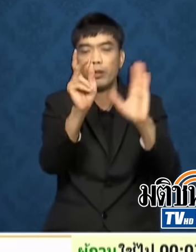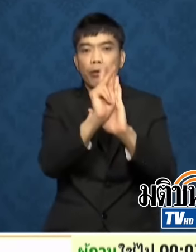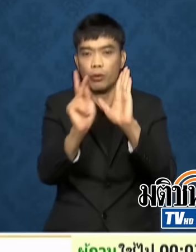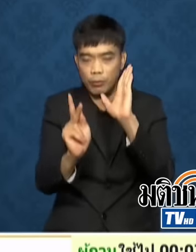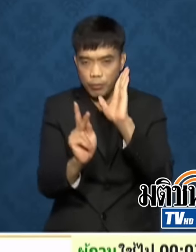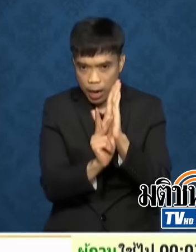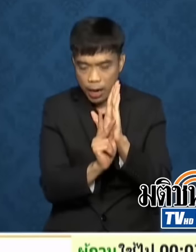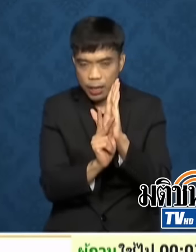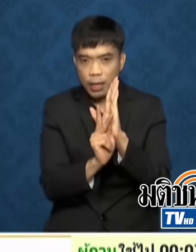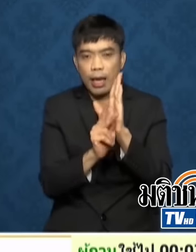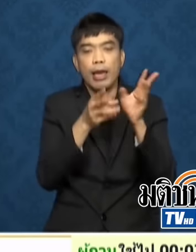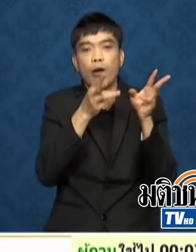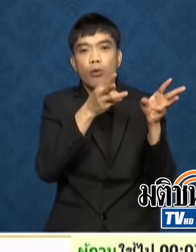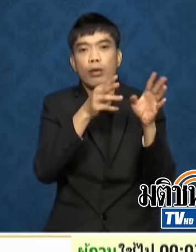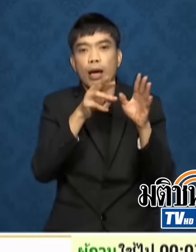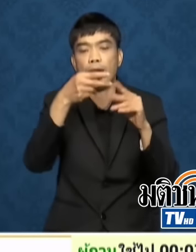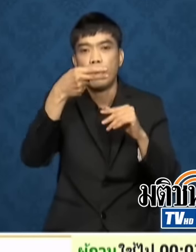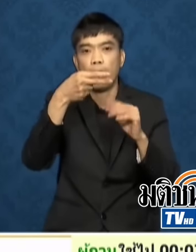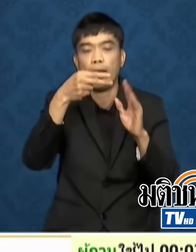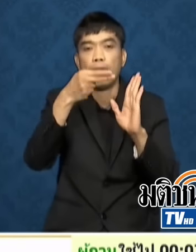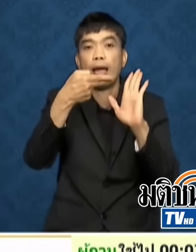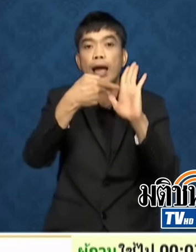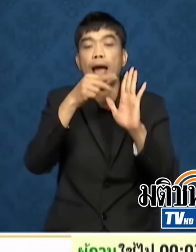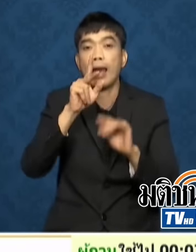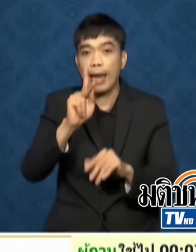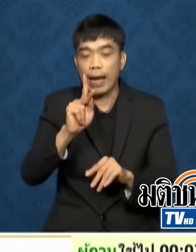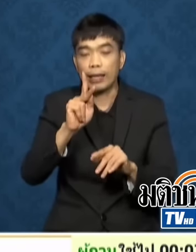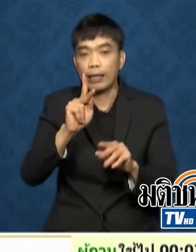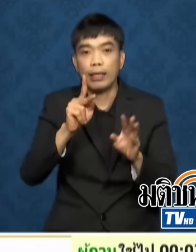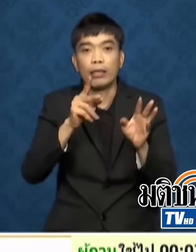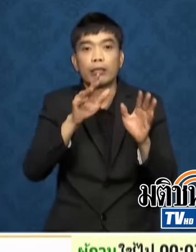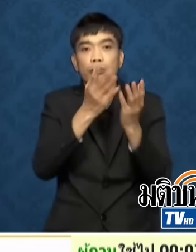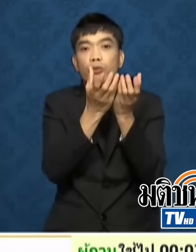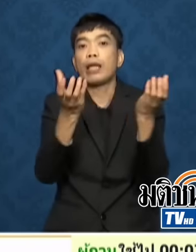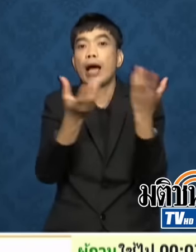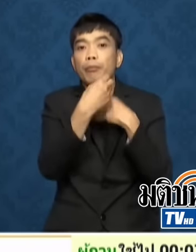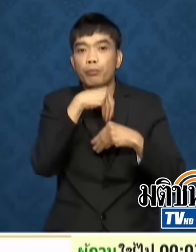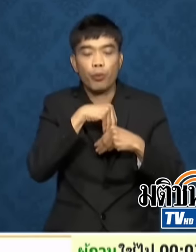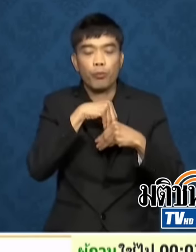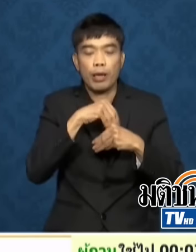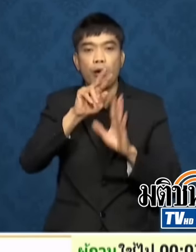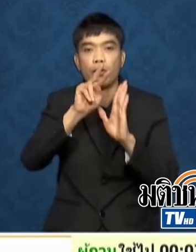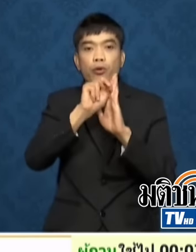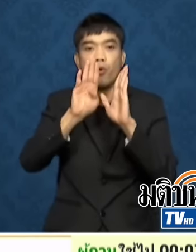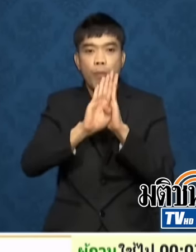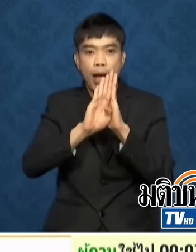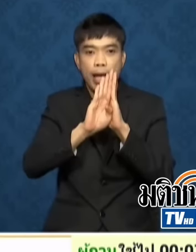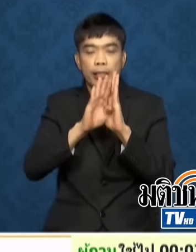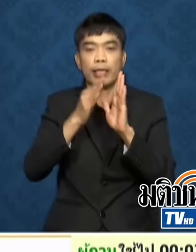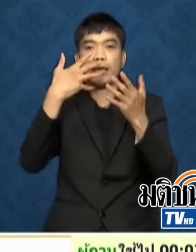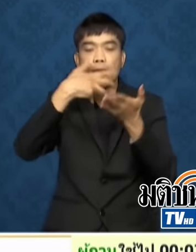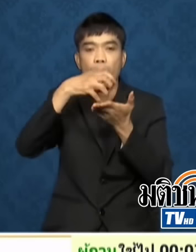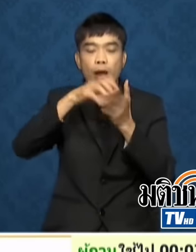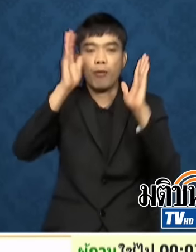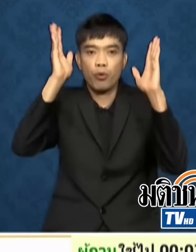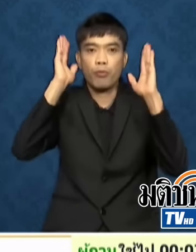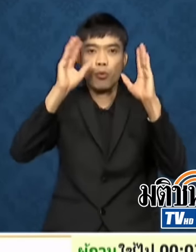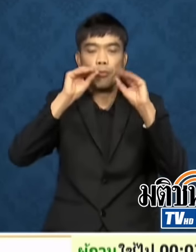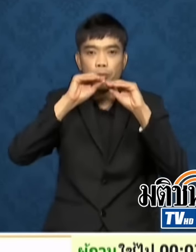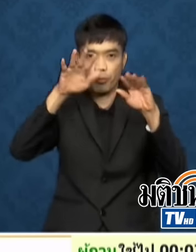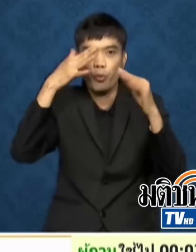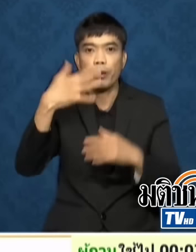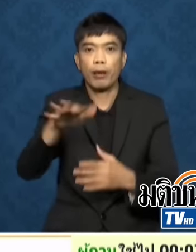ายและหลักนิติธรรมและรวมถึงนโยบายที่ได้แถลงไว้ในสภาประการสำ